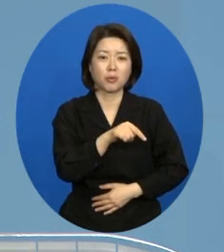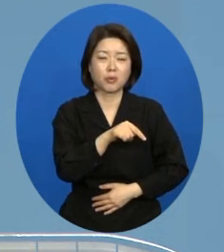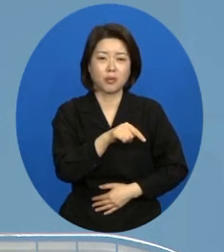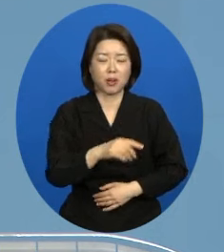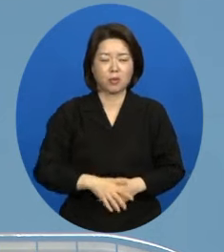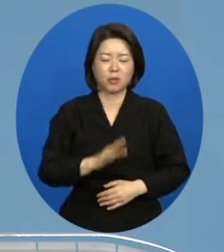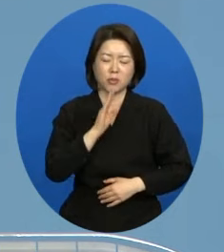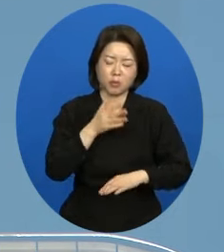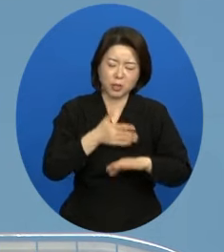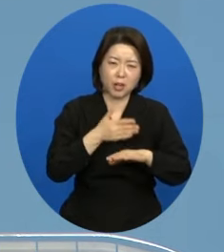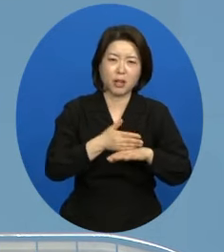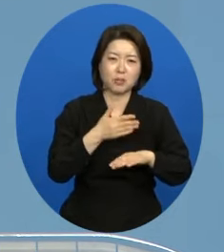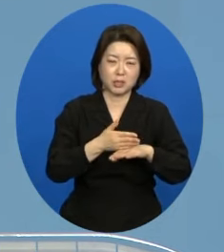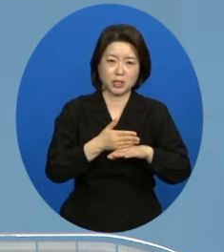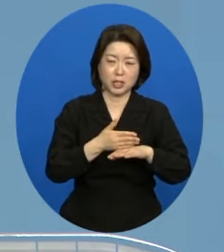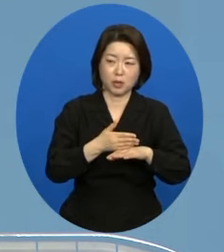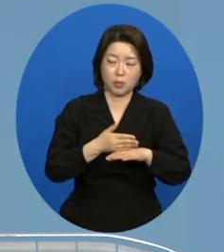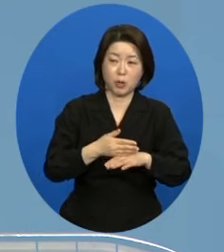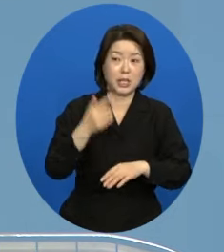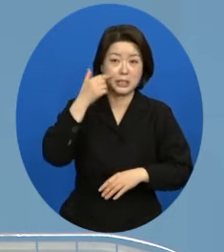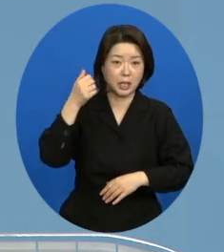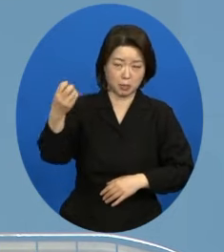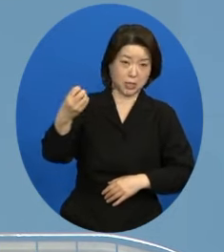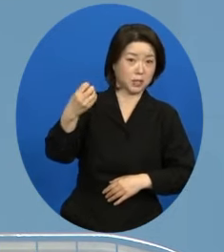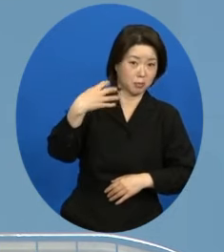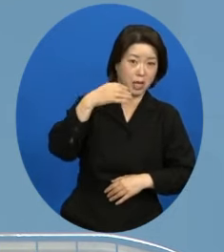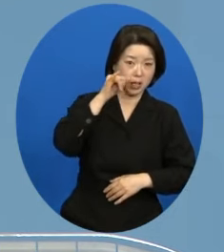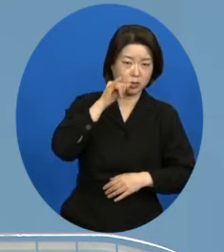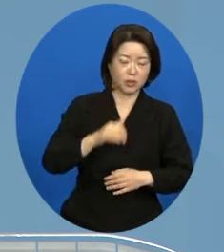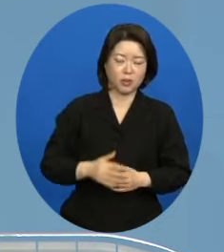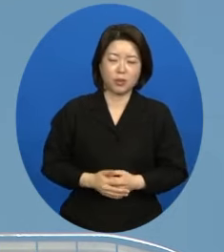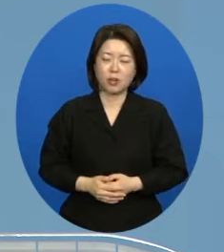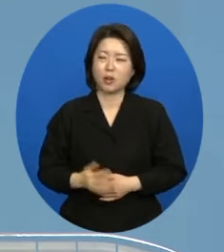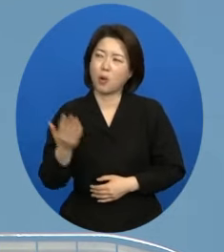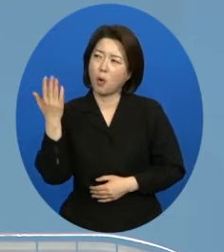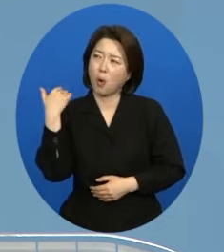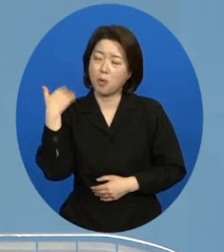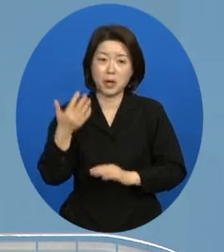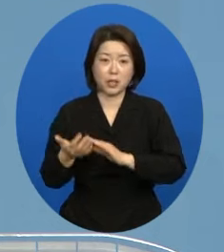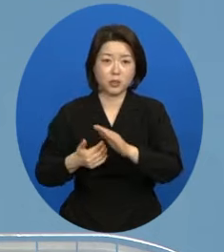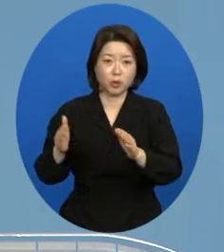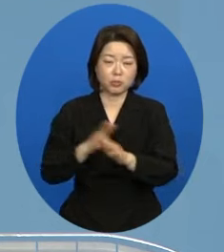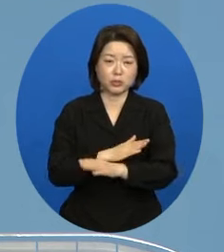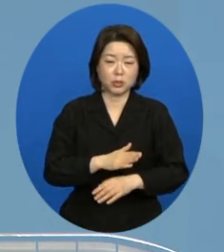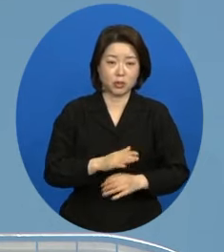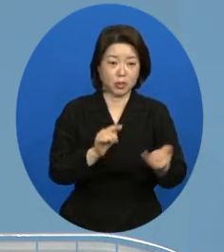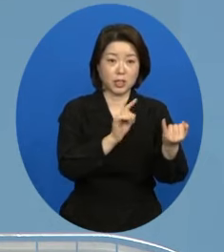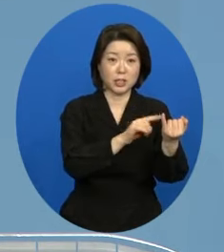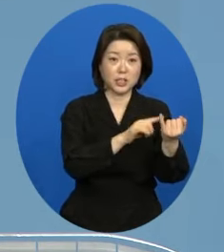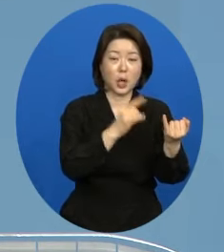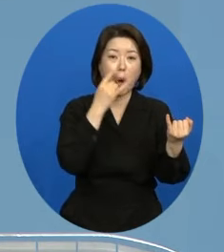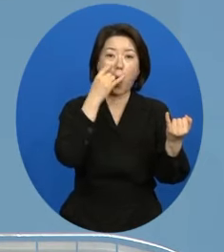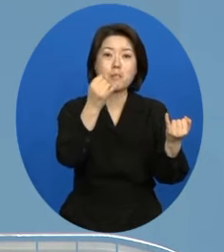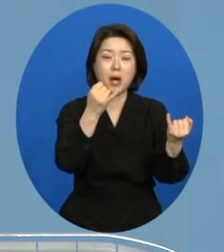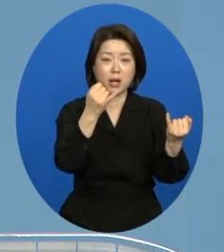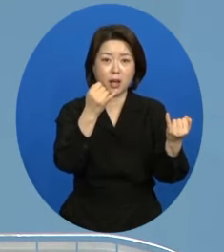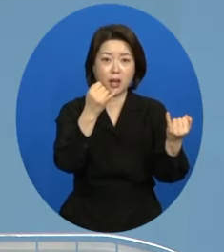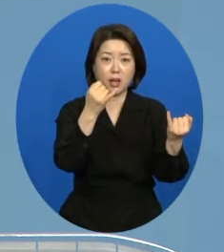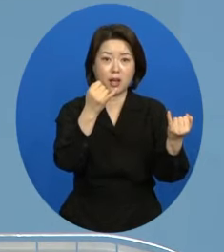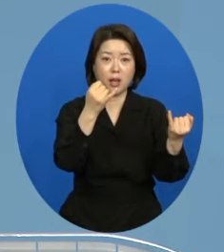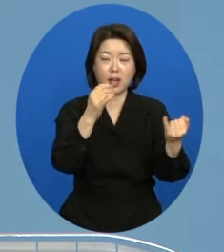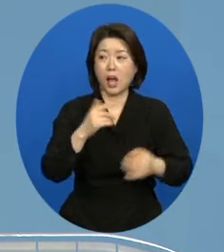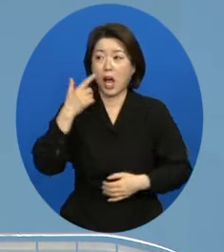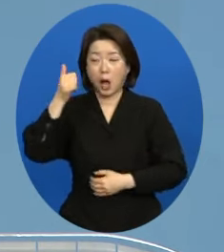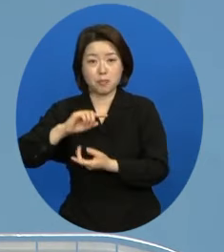너무나 감사하다라는 표현도 해주셨어요 근데 얼마 전부 은 어머니가 아버지 대신에 사랑부